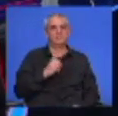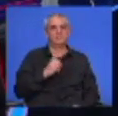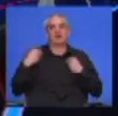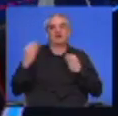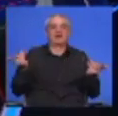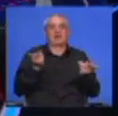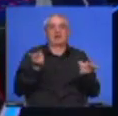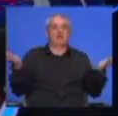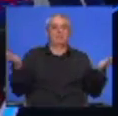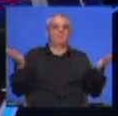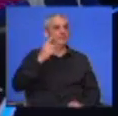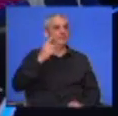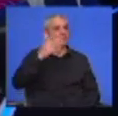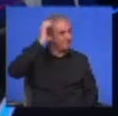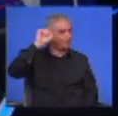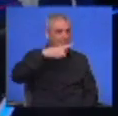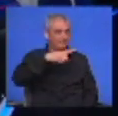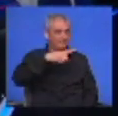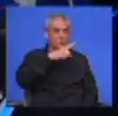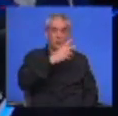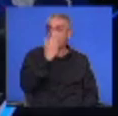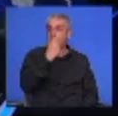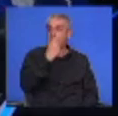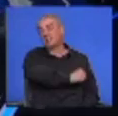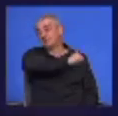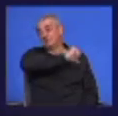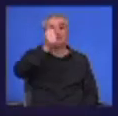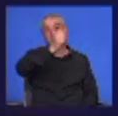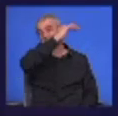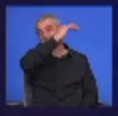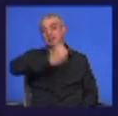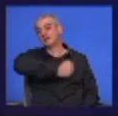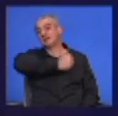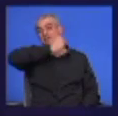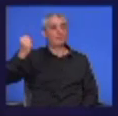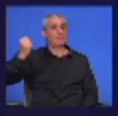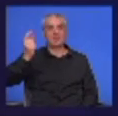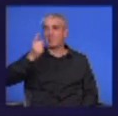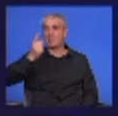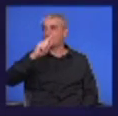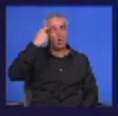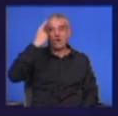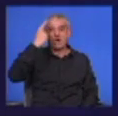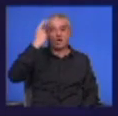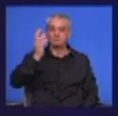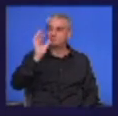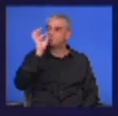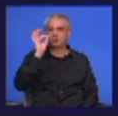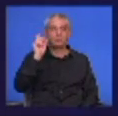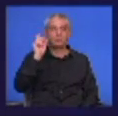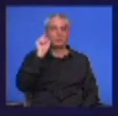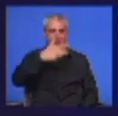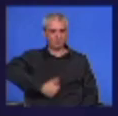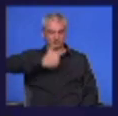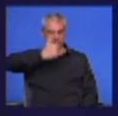כמו בן גביר, שהיה... הקיצוני הימני הכי גדול שאף אחד לא נתן לו סיכוי, מגיע להיות שר